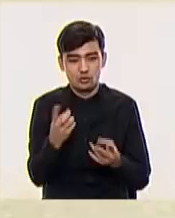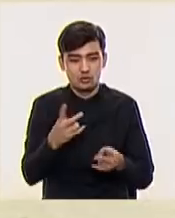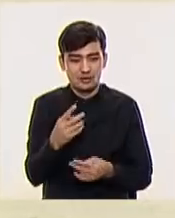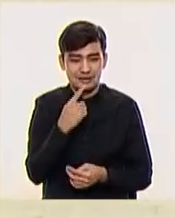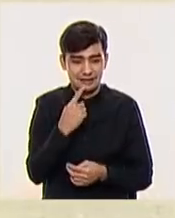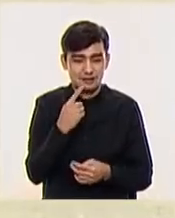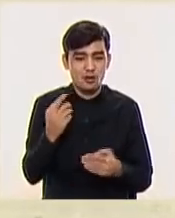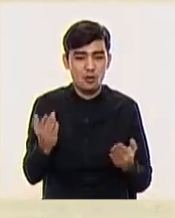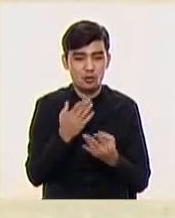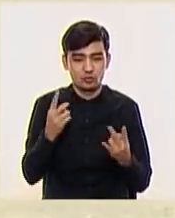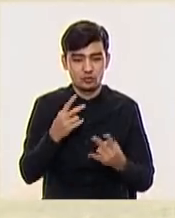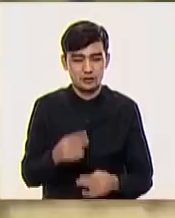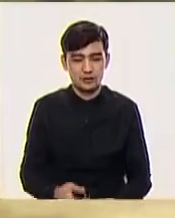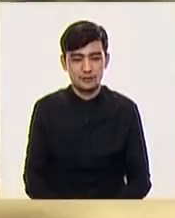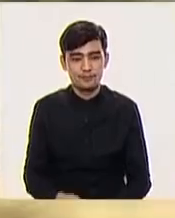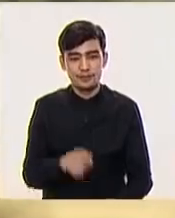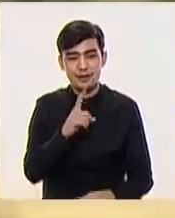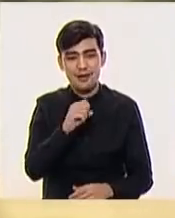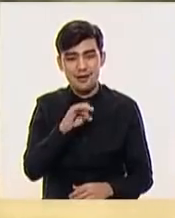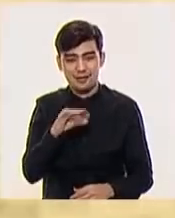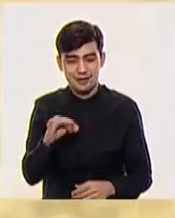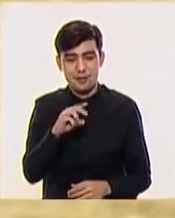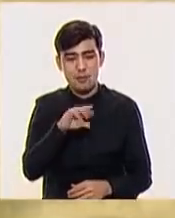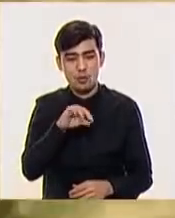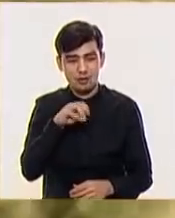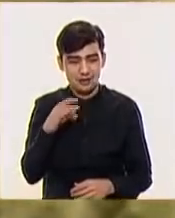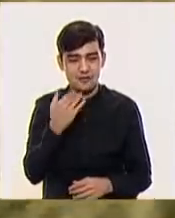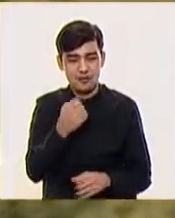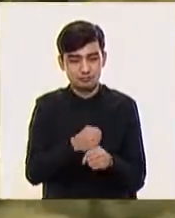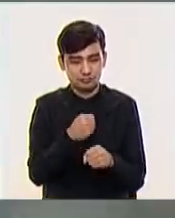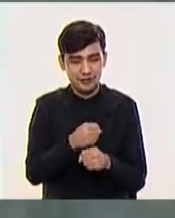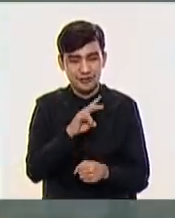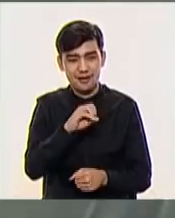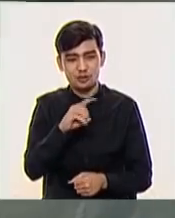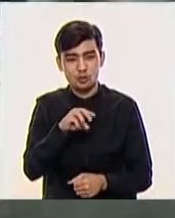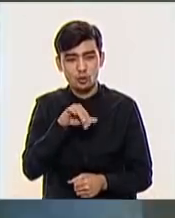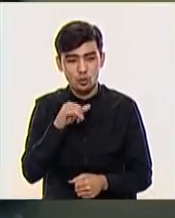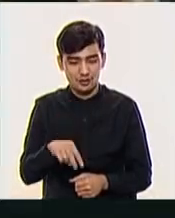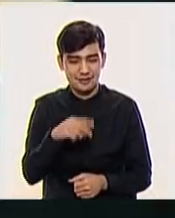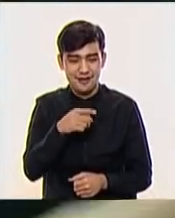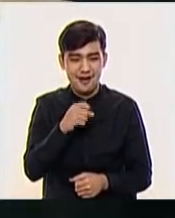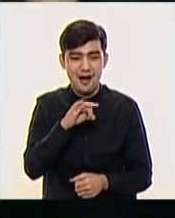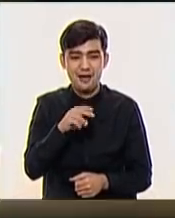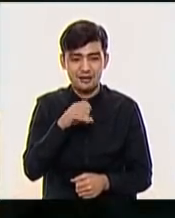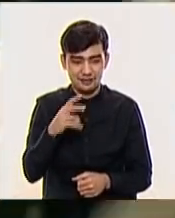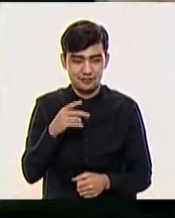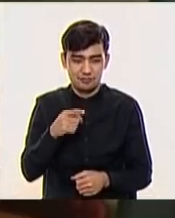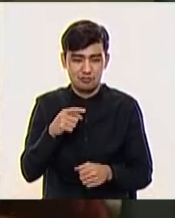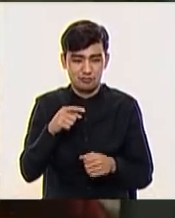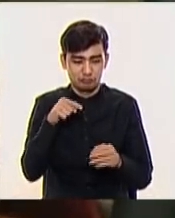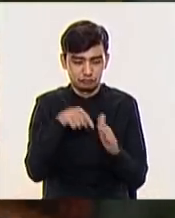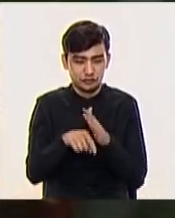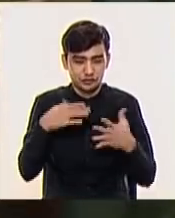дұрыс. Харри Поттер сериясының жауапты редакторы Назгүл Қожабек Айқынның бұл сыны мүлдем орынсыз деп